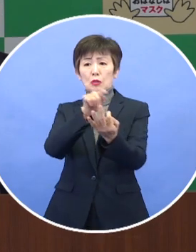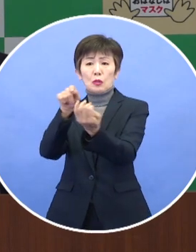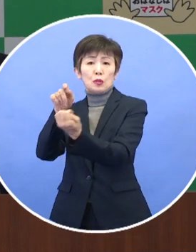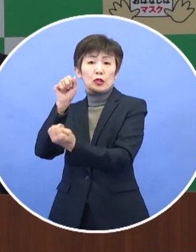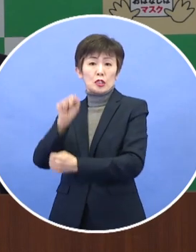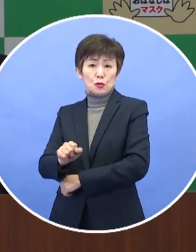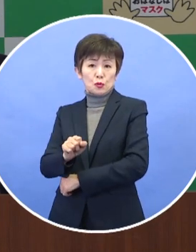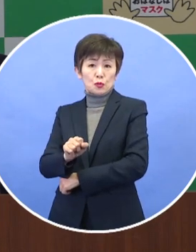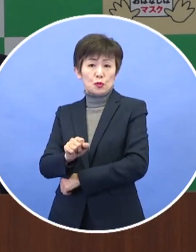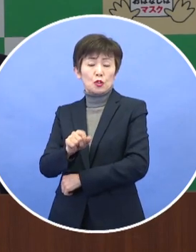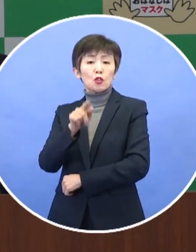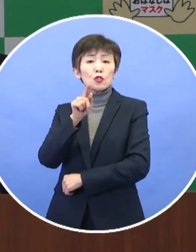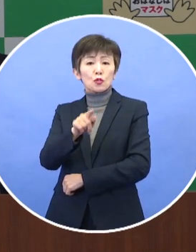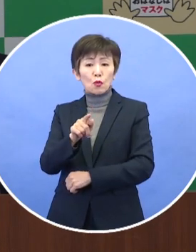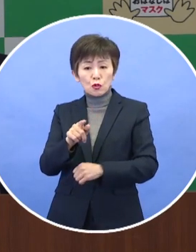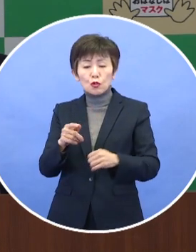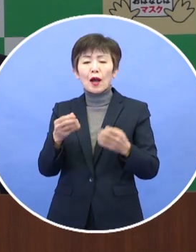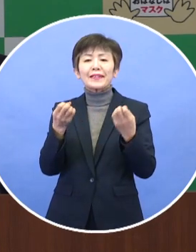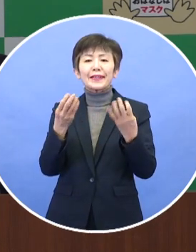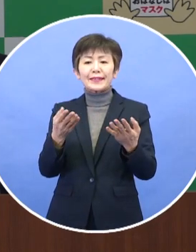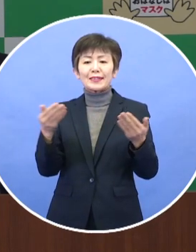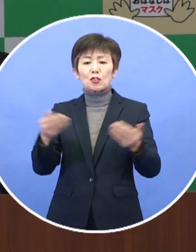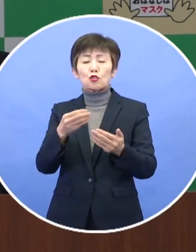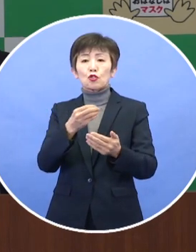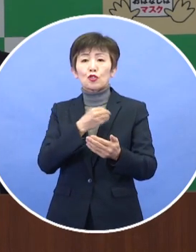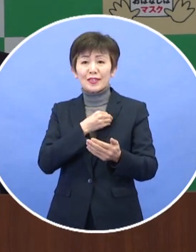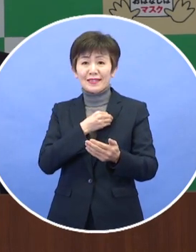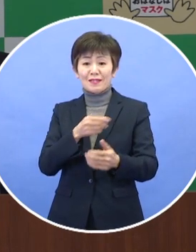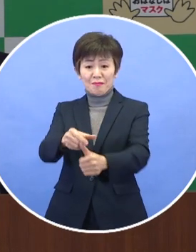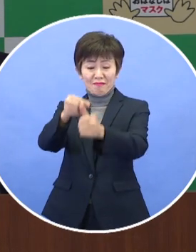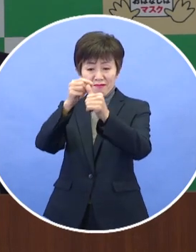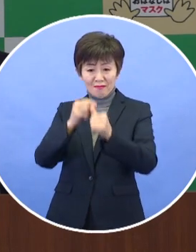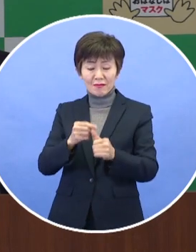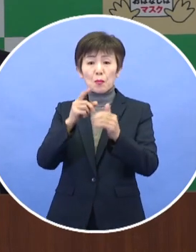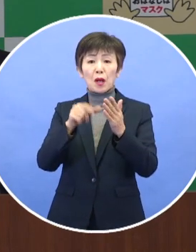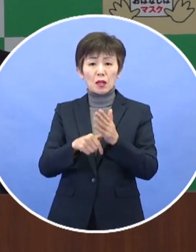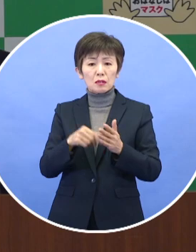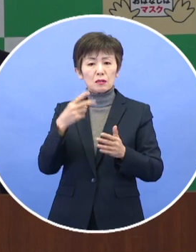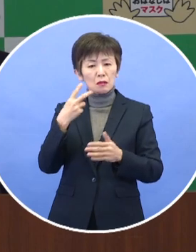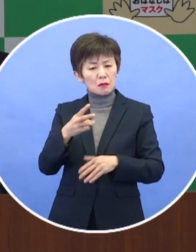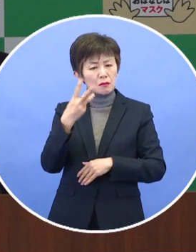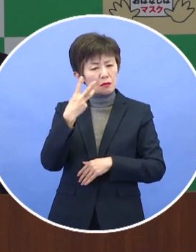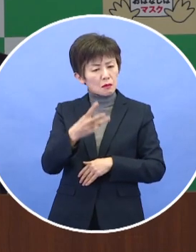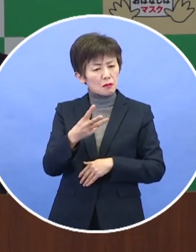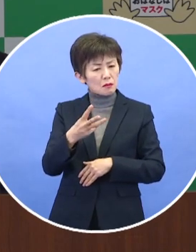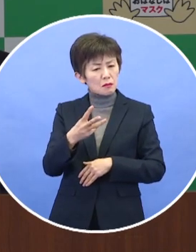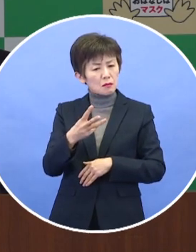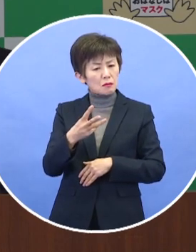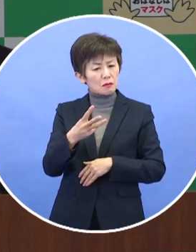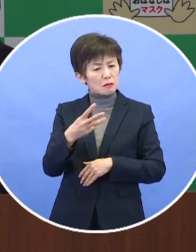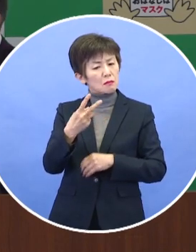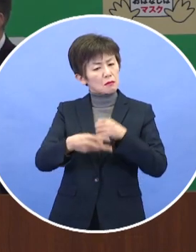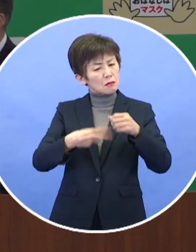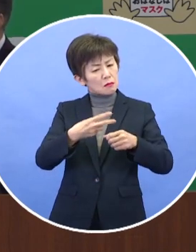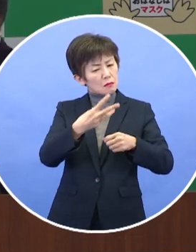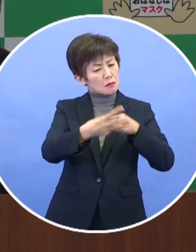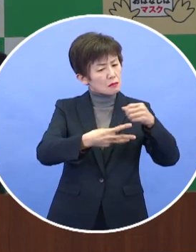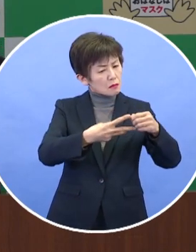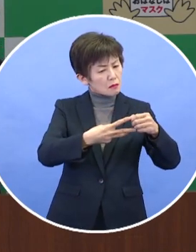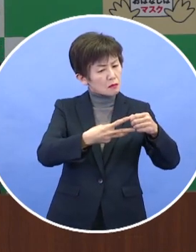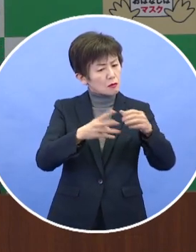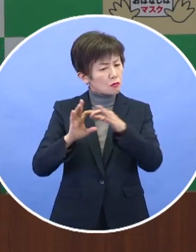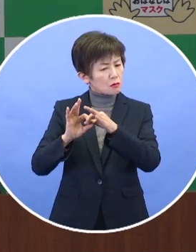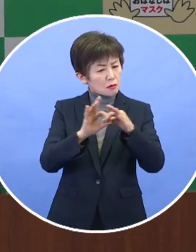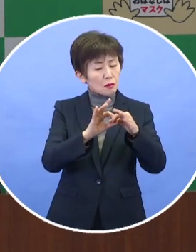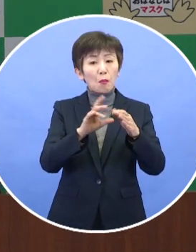新しい職員の方を採用すれば当然2年3年の間はですね、言ってみれば研修期間になっていくわけですけれども、それもなく